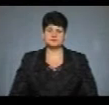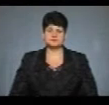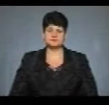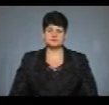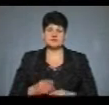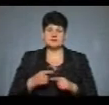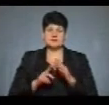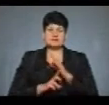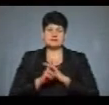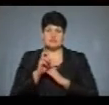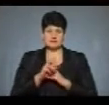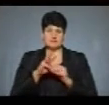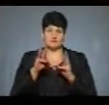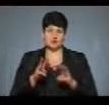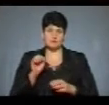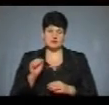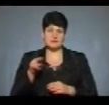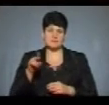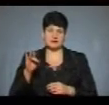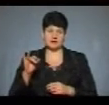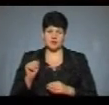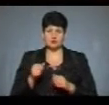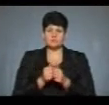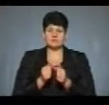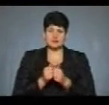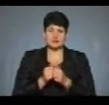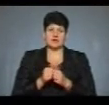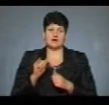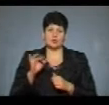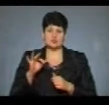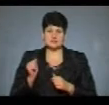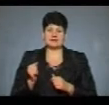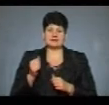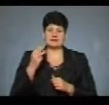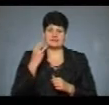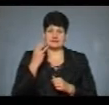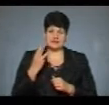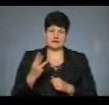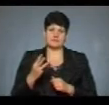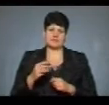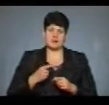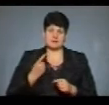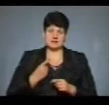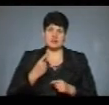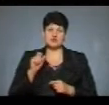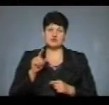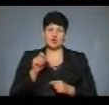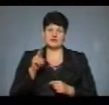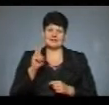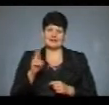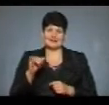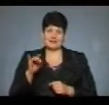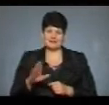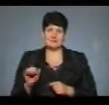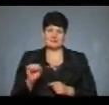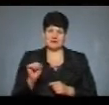Це церква святого апостола Петра. Тут, перед іконостасом, три майстри із золотників Теребовлянського району складають каркас шопки.